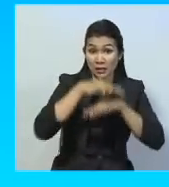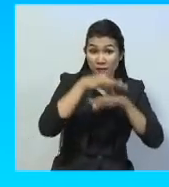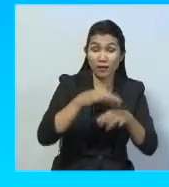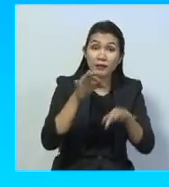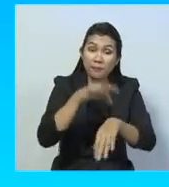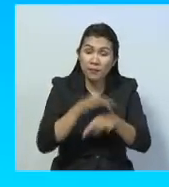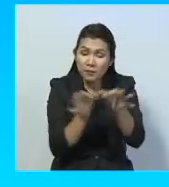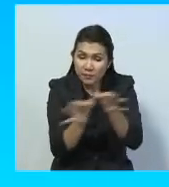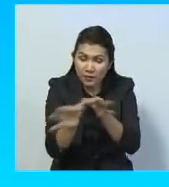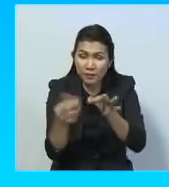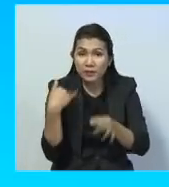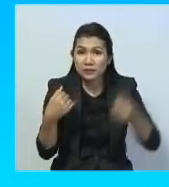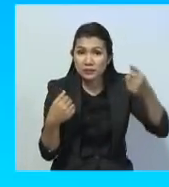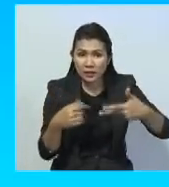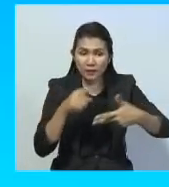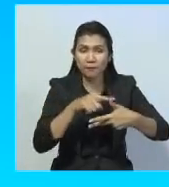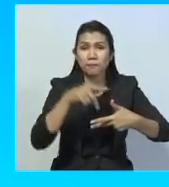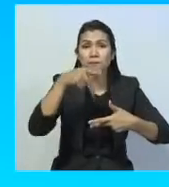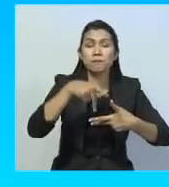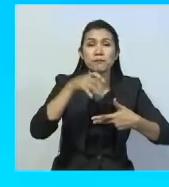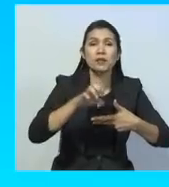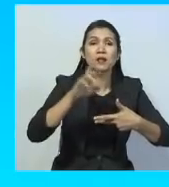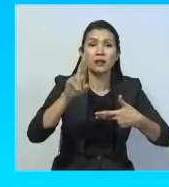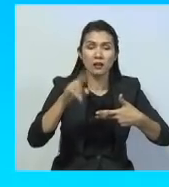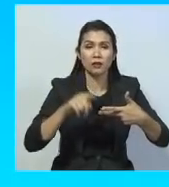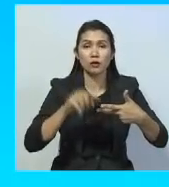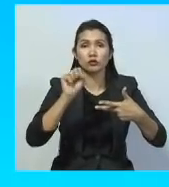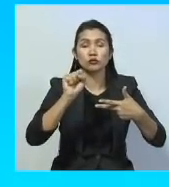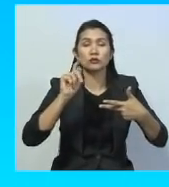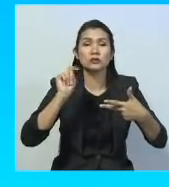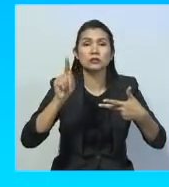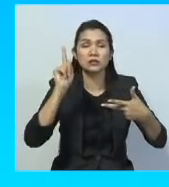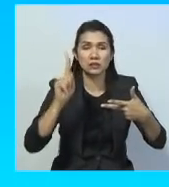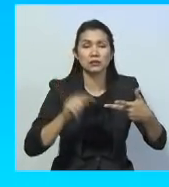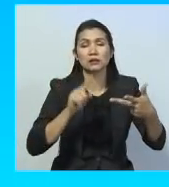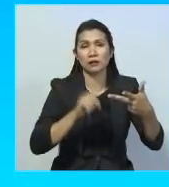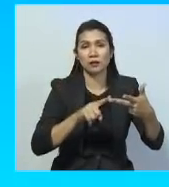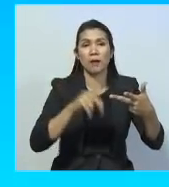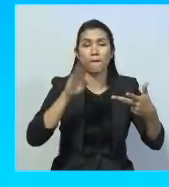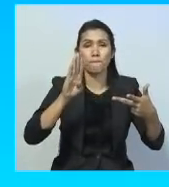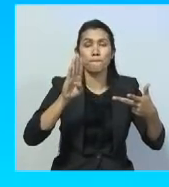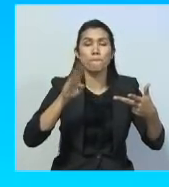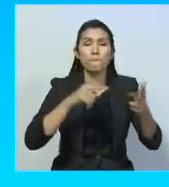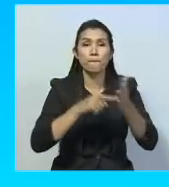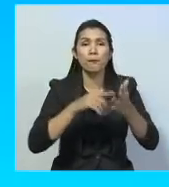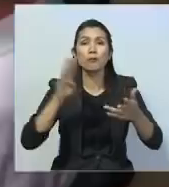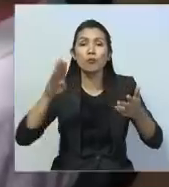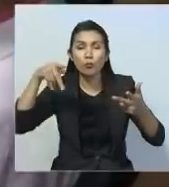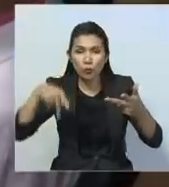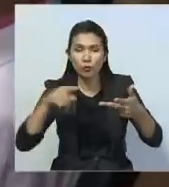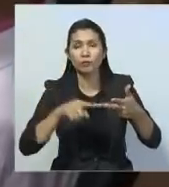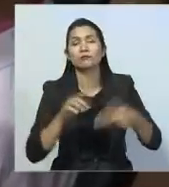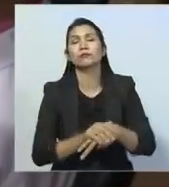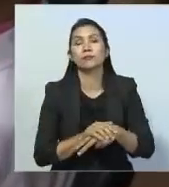นของที่ปรึกษาพรรค3คนด้วยกันก็คือนายธีระวงศ์สมุทรพลเอกสนธิบุญรัตน์กรินทร์แล้วก็นายบรรทูลสุภักวานิชนะ